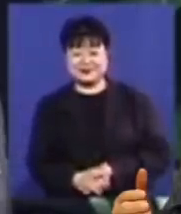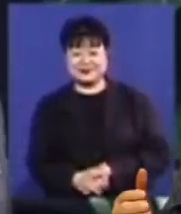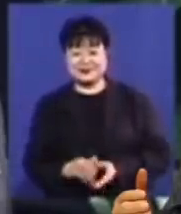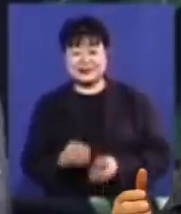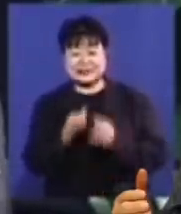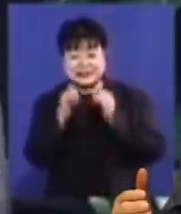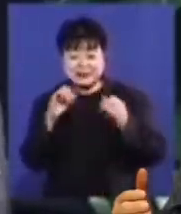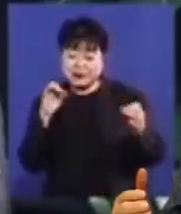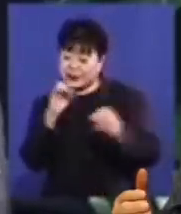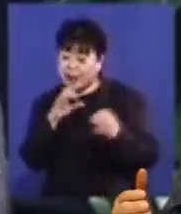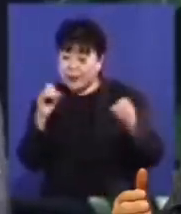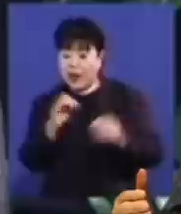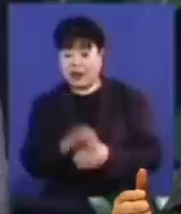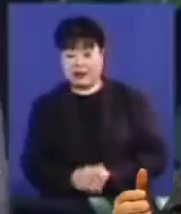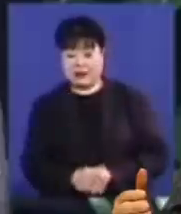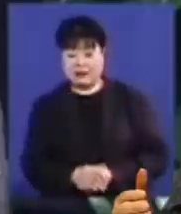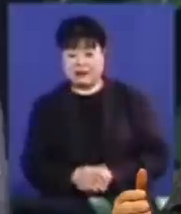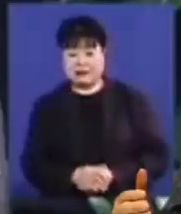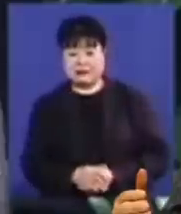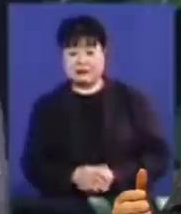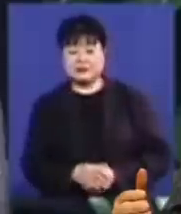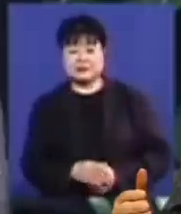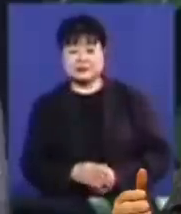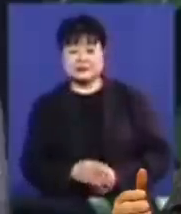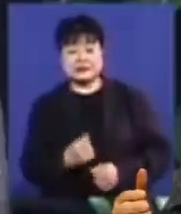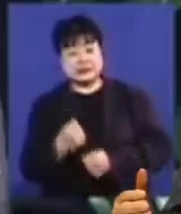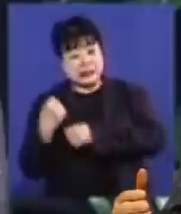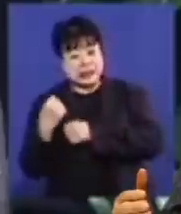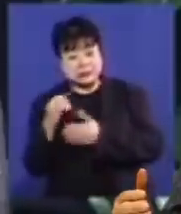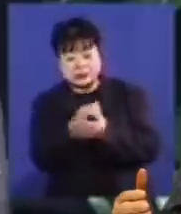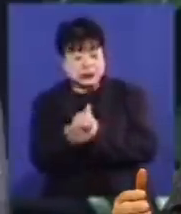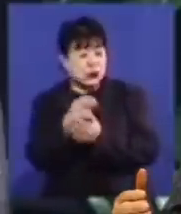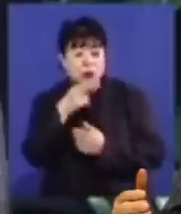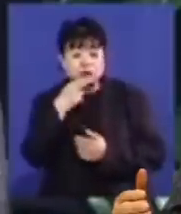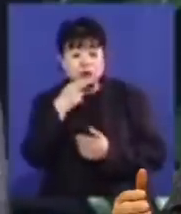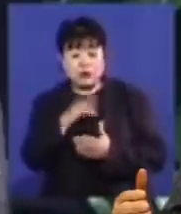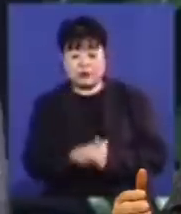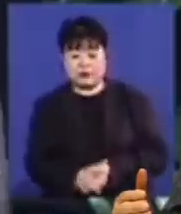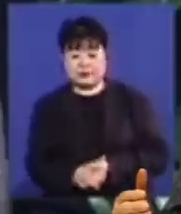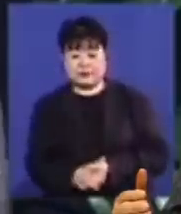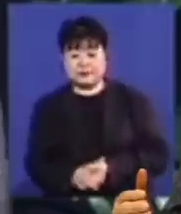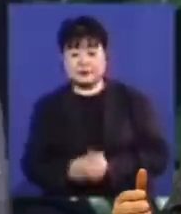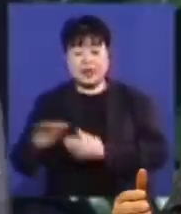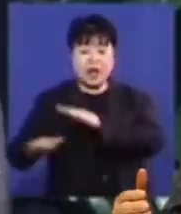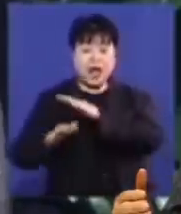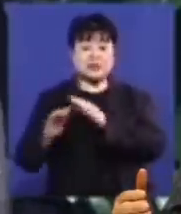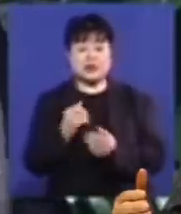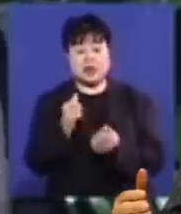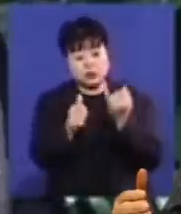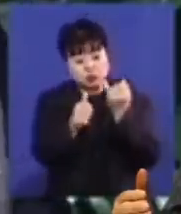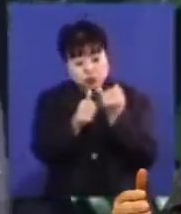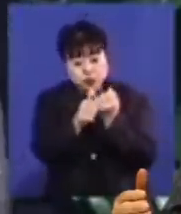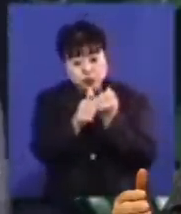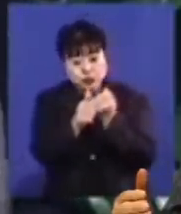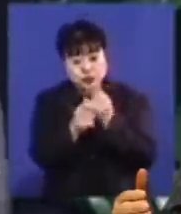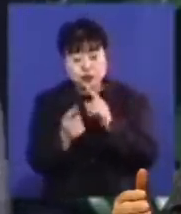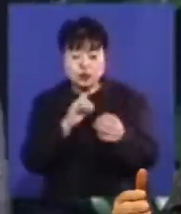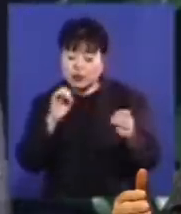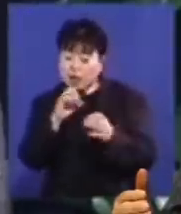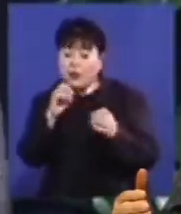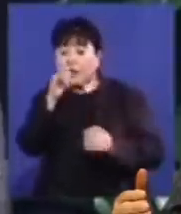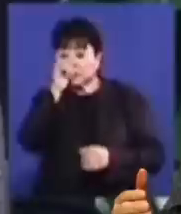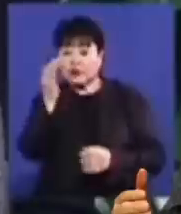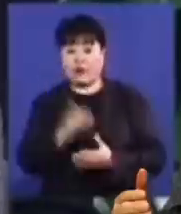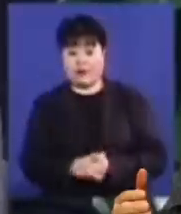사람도 대화가 등한해지면 친밀감이 사라집니다. 한 가정에도 부부간에 서로 대화가 있어야